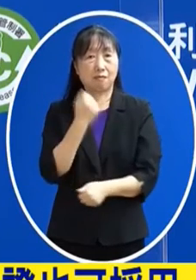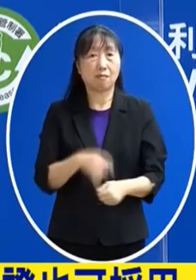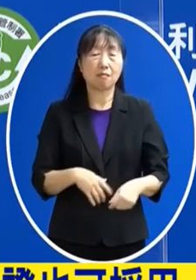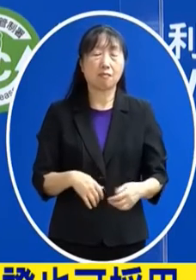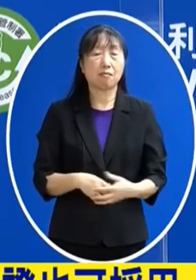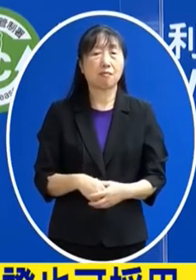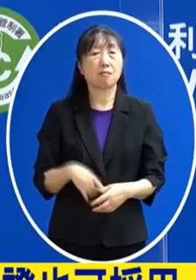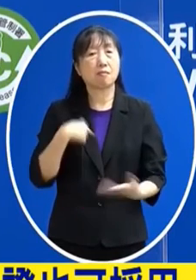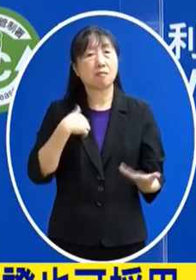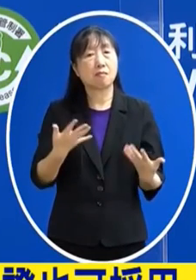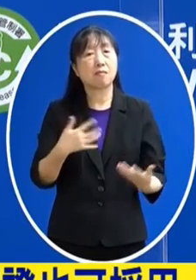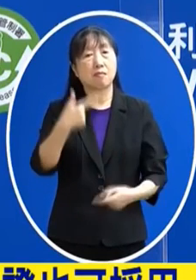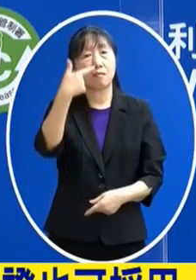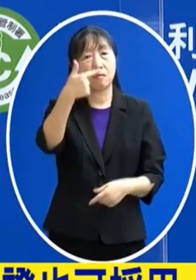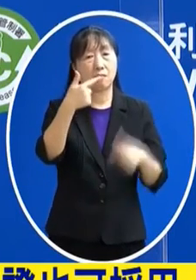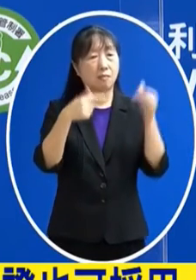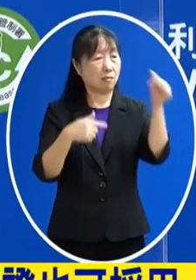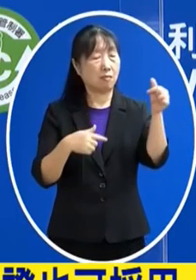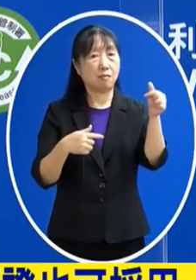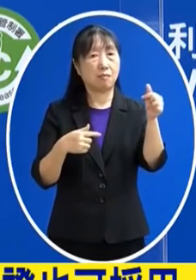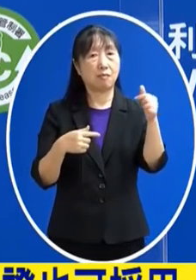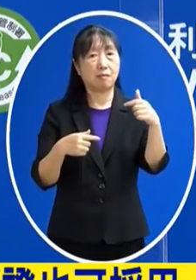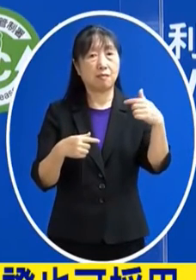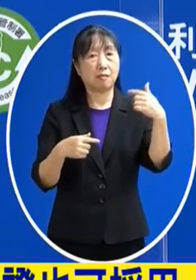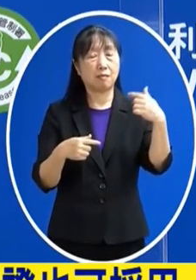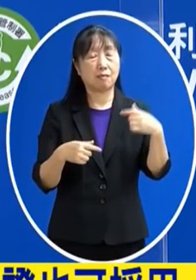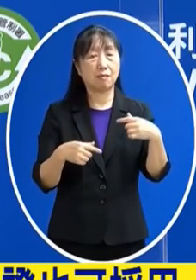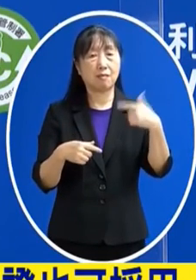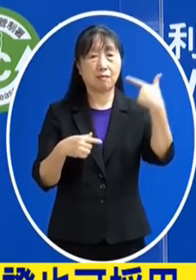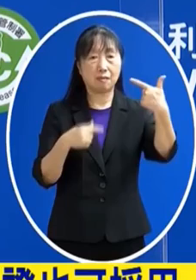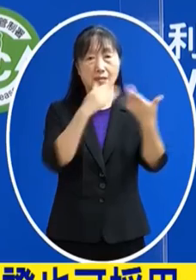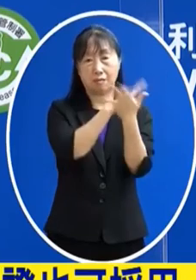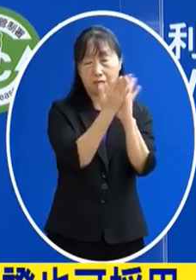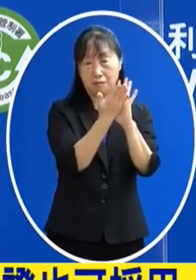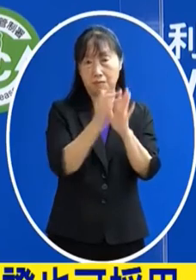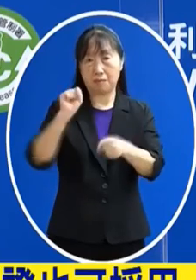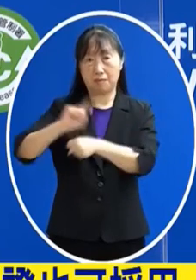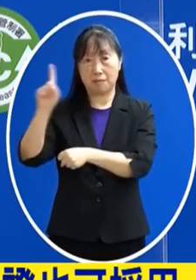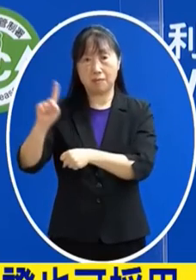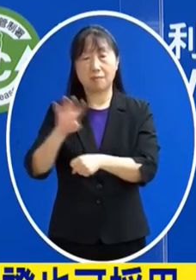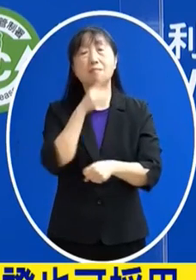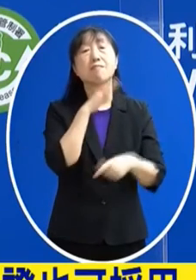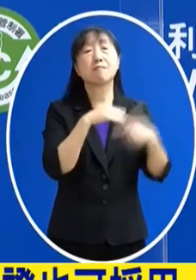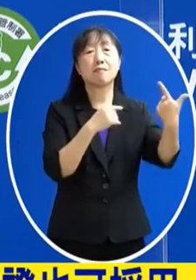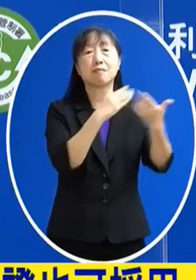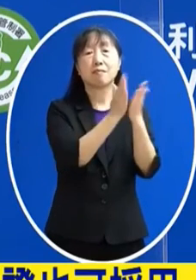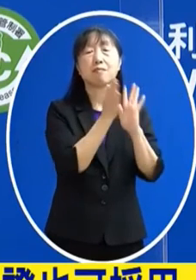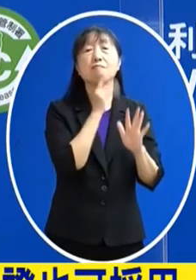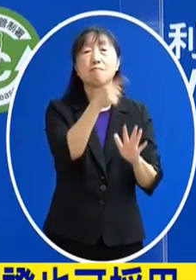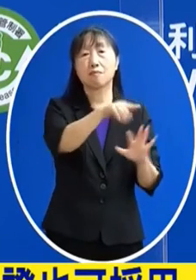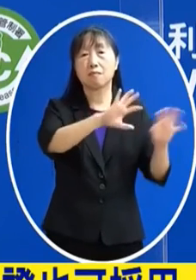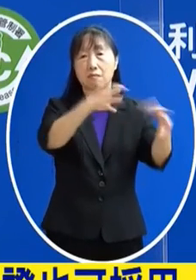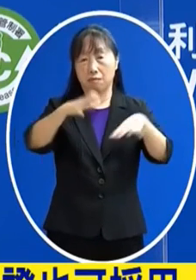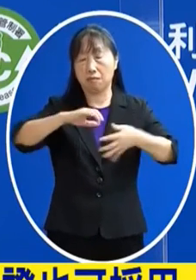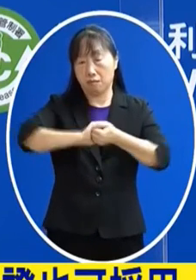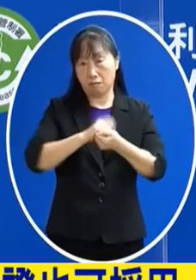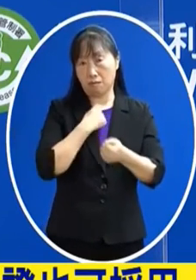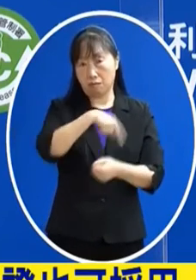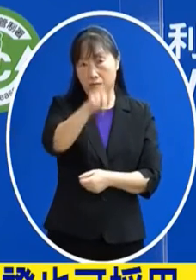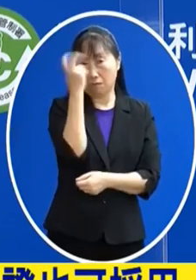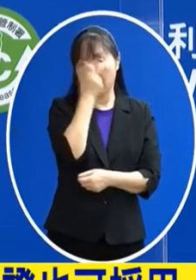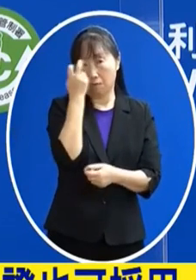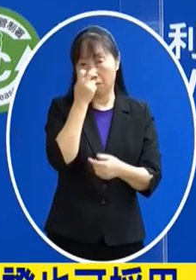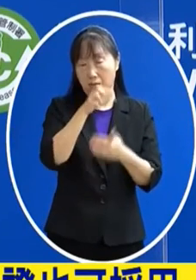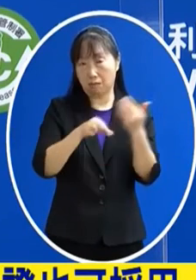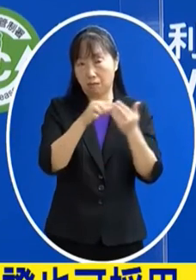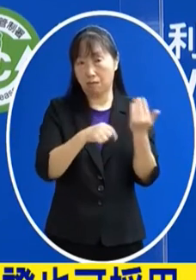再跟你告，我们大概是6+1了哈，一个六种是一般国际都通用的哈，需要检验的，那另外一种是